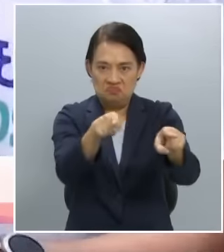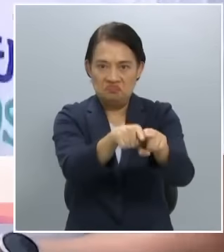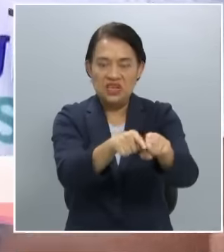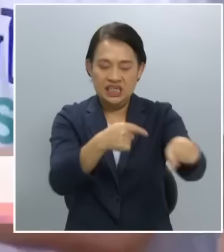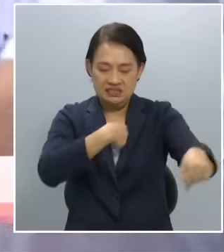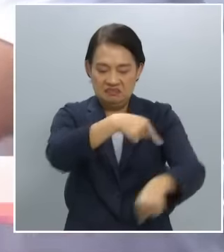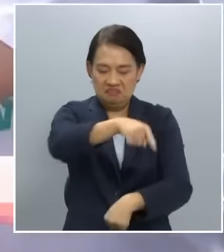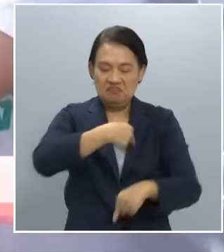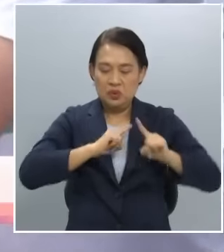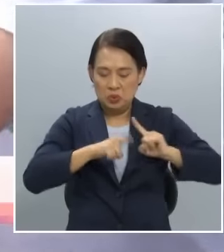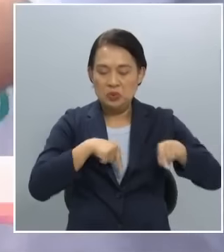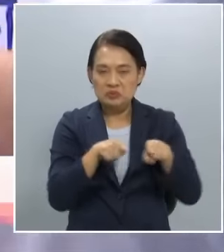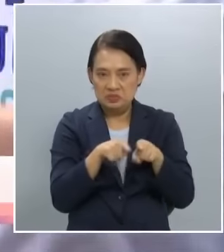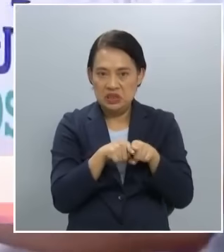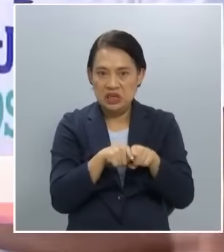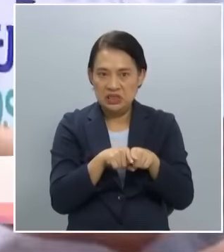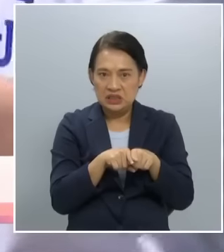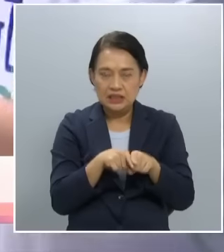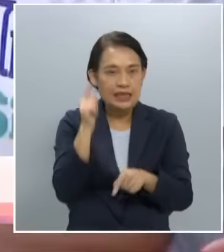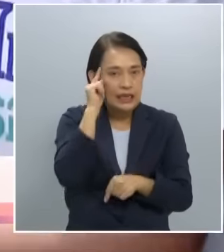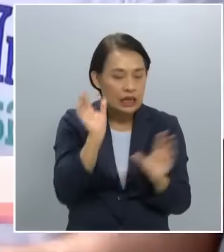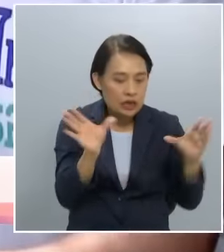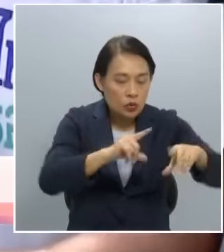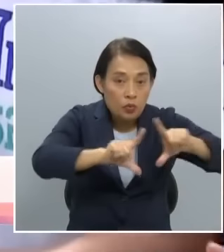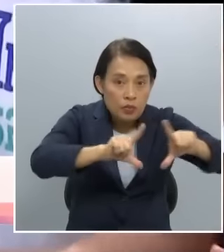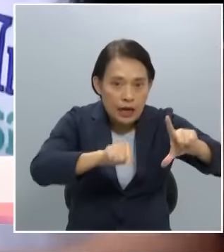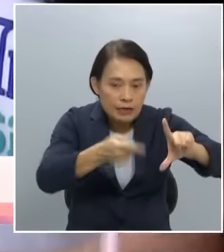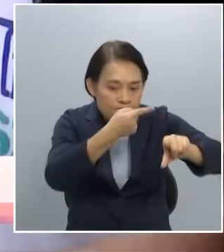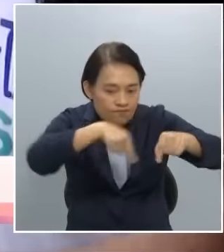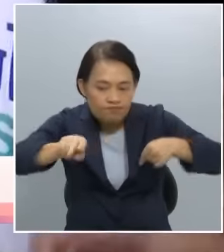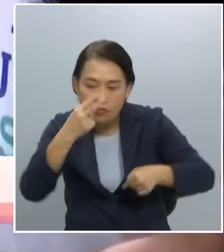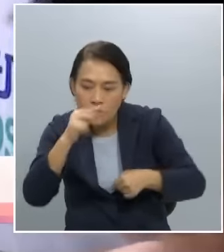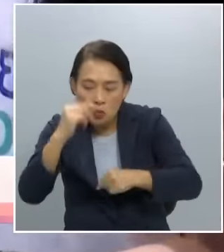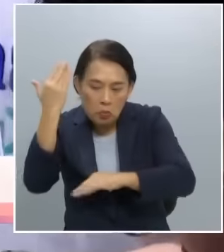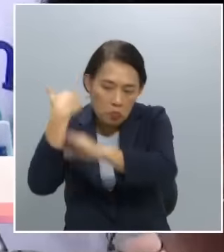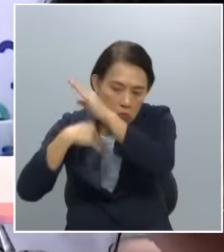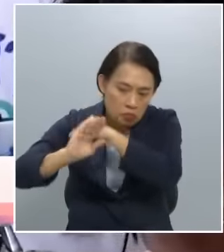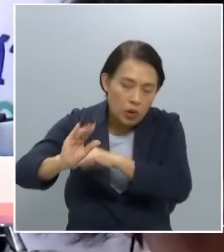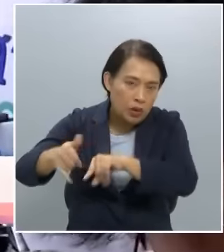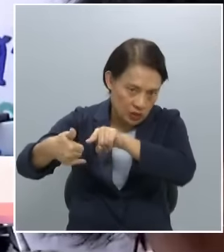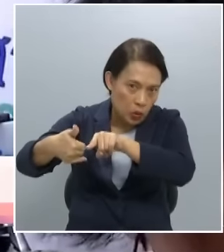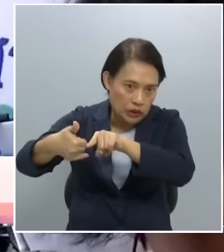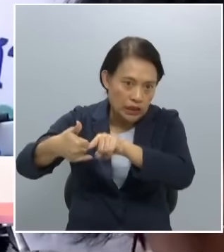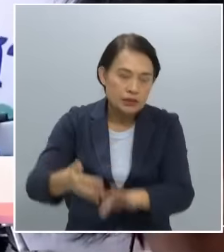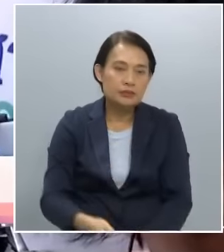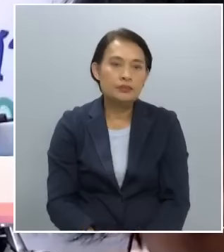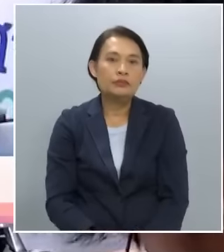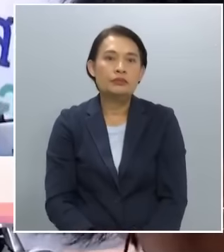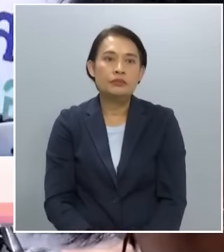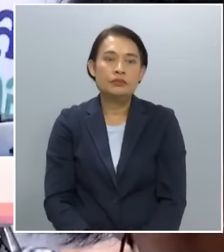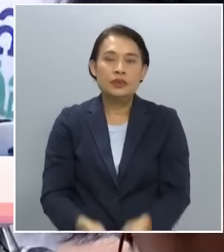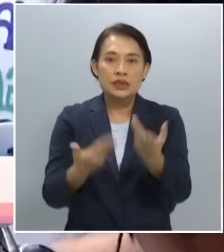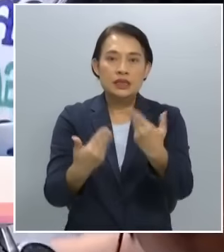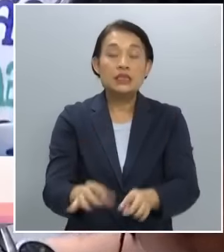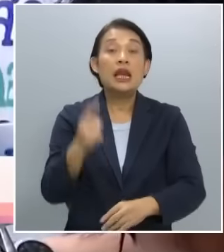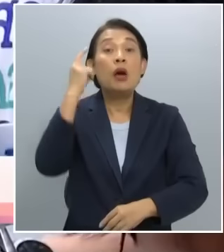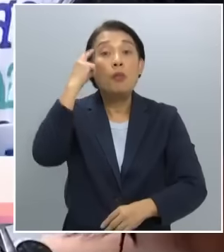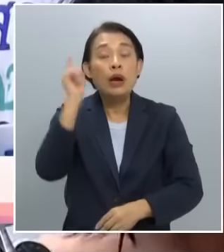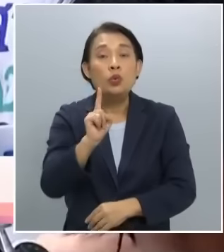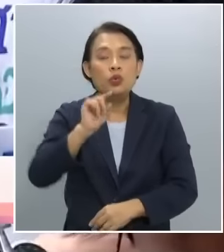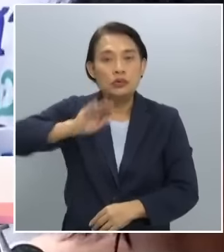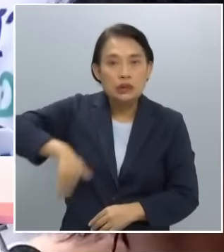เข้ามาคุยกับตนเลยก็เลยมีการตั้งกลุ่ม Lineขึ้นมาเพื่อสืบหาประวัติของทางฝั่งของฟ้าเนี่ยแหละครับจนกระทั่งมารู้ทีหลังครับว่าฟ้า